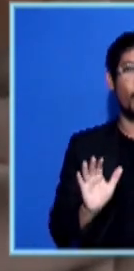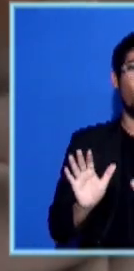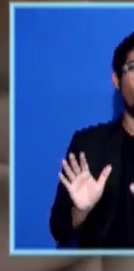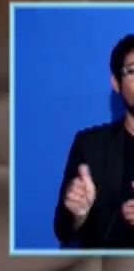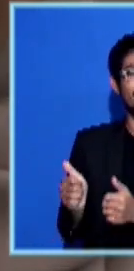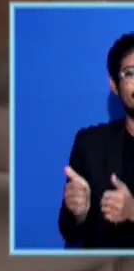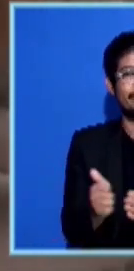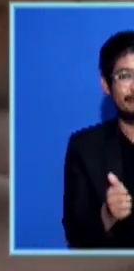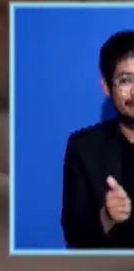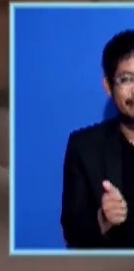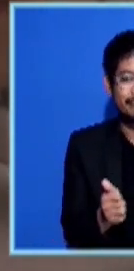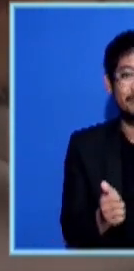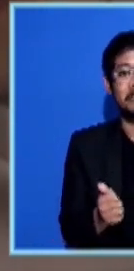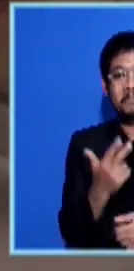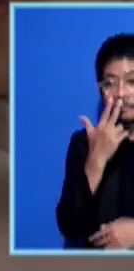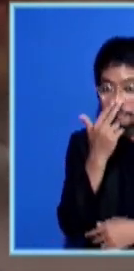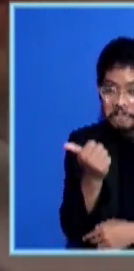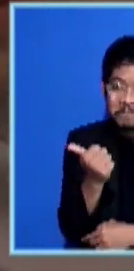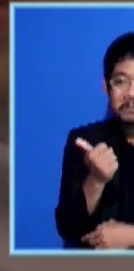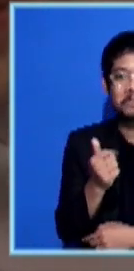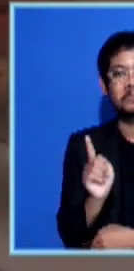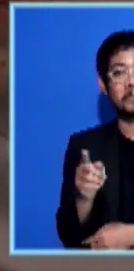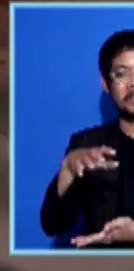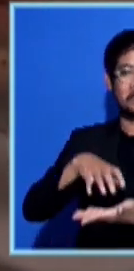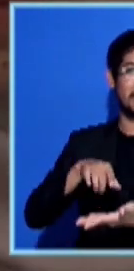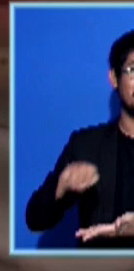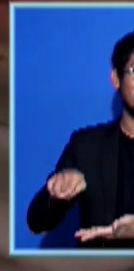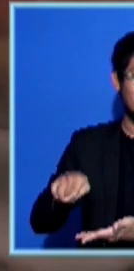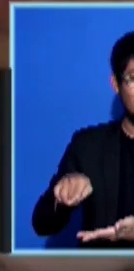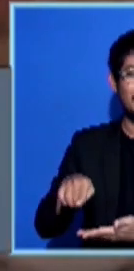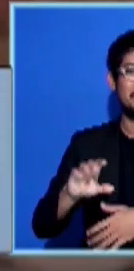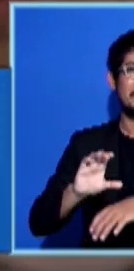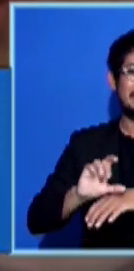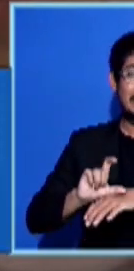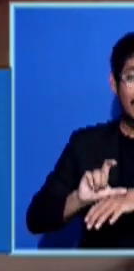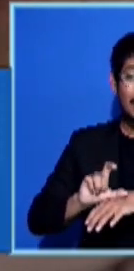Keren, soalnya kalau di tempat sana, itu memang sedikit sangat enggak